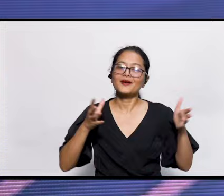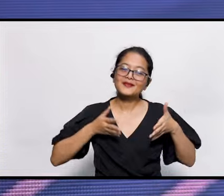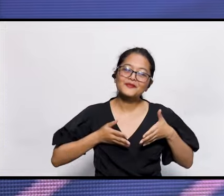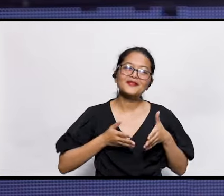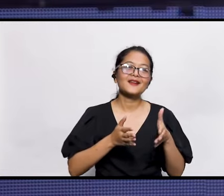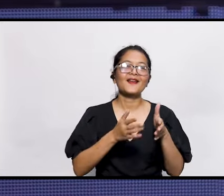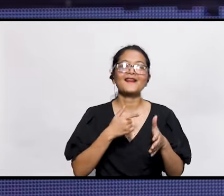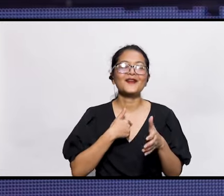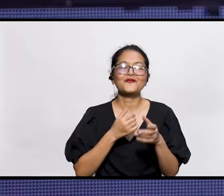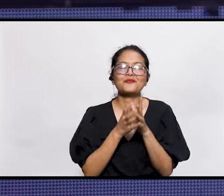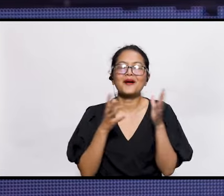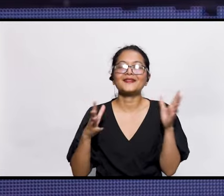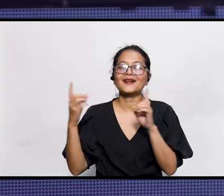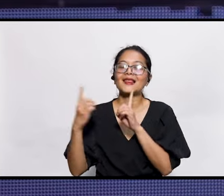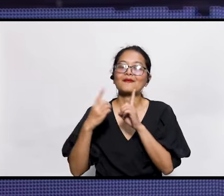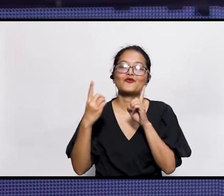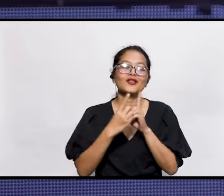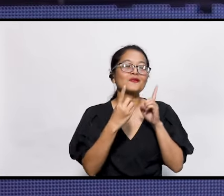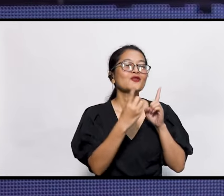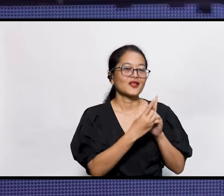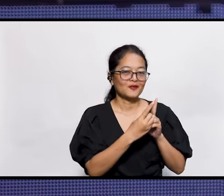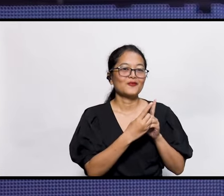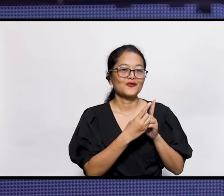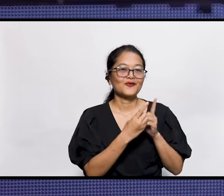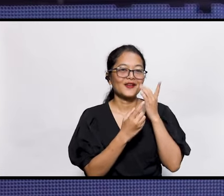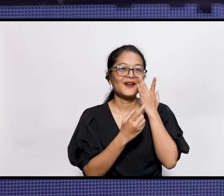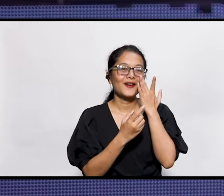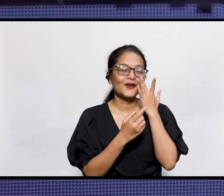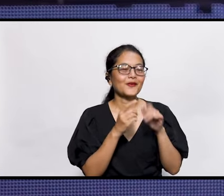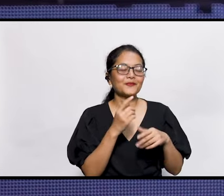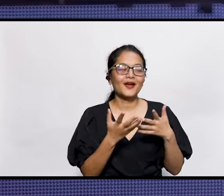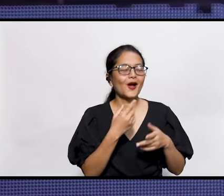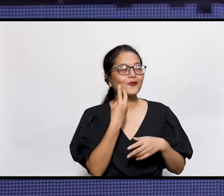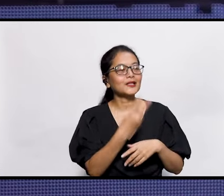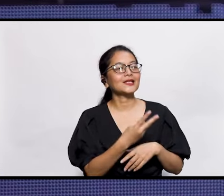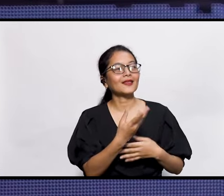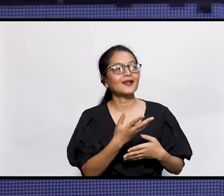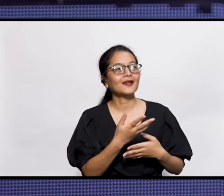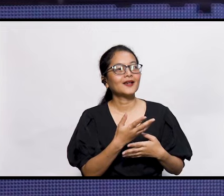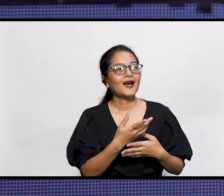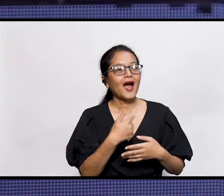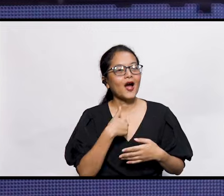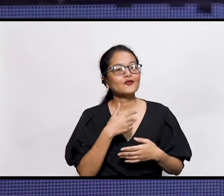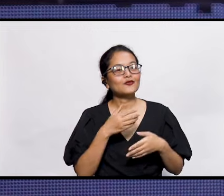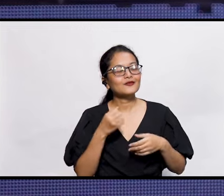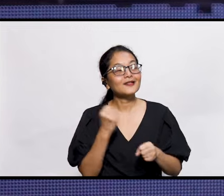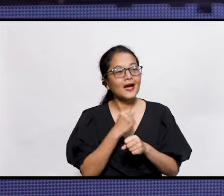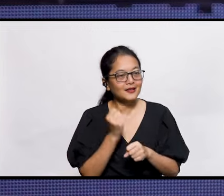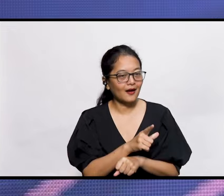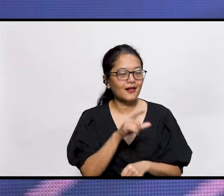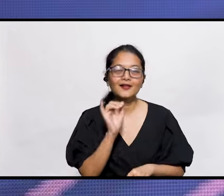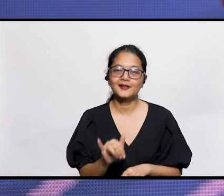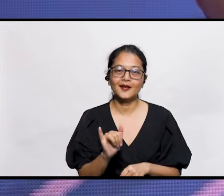akhor pada waktu cela Mesir itu dihapuskan dalam perjalanan kegagalan saya pada